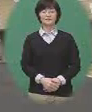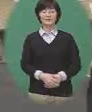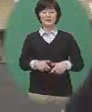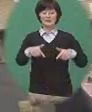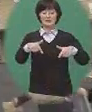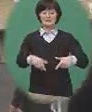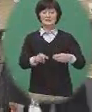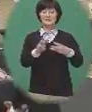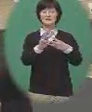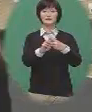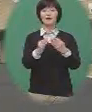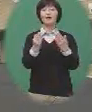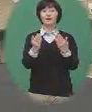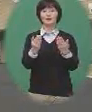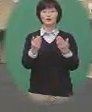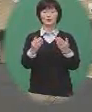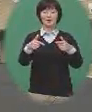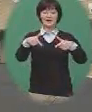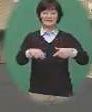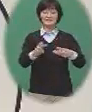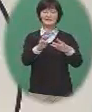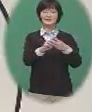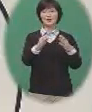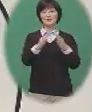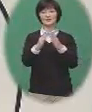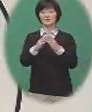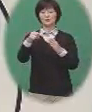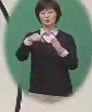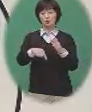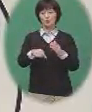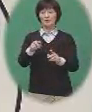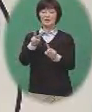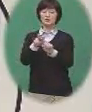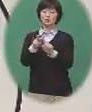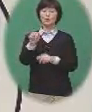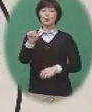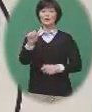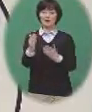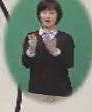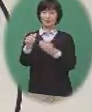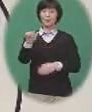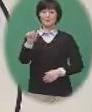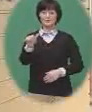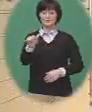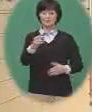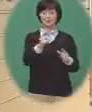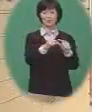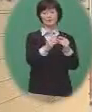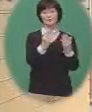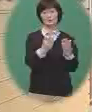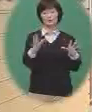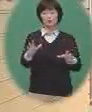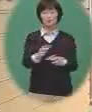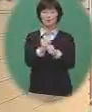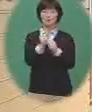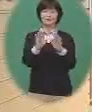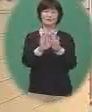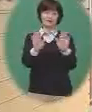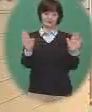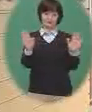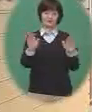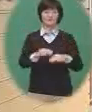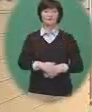西田学園は西田町の5つの小学校と西田中学校を統合して開校しました。